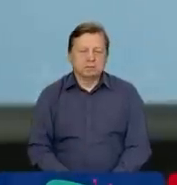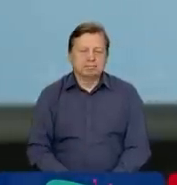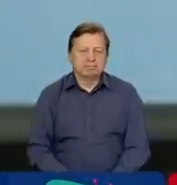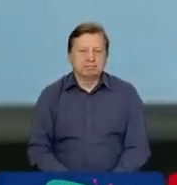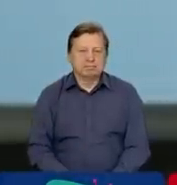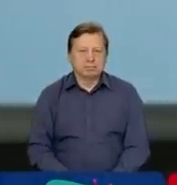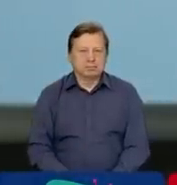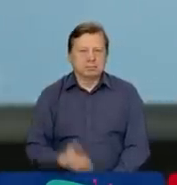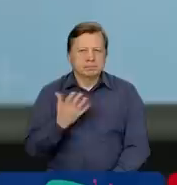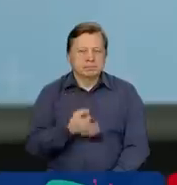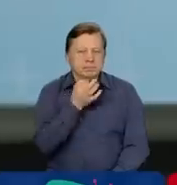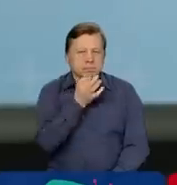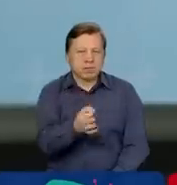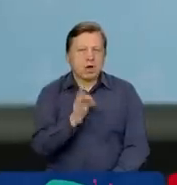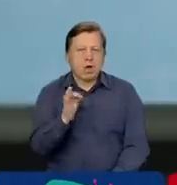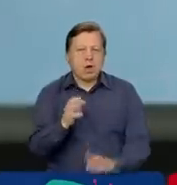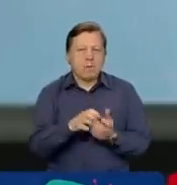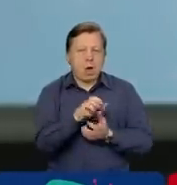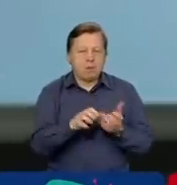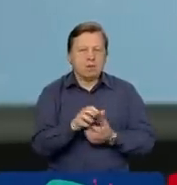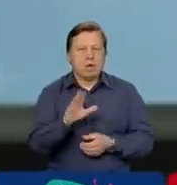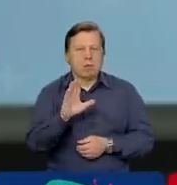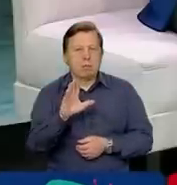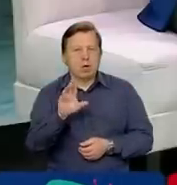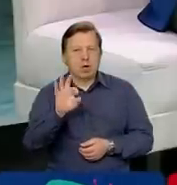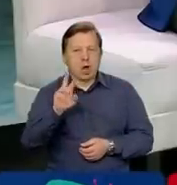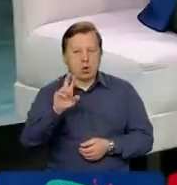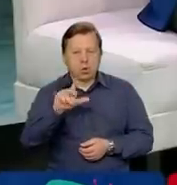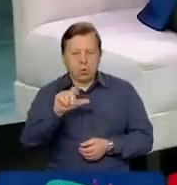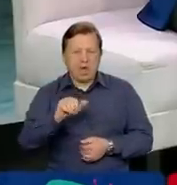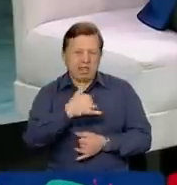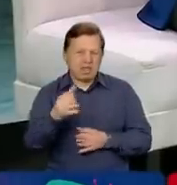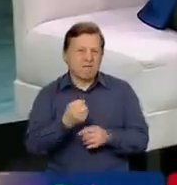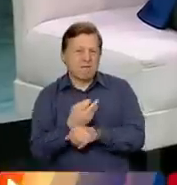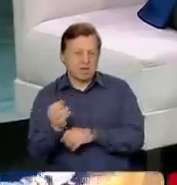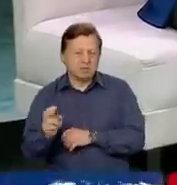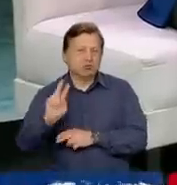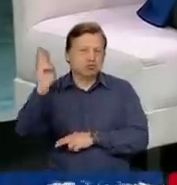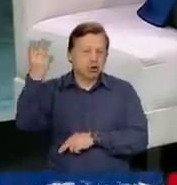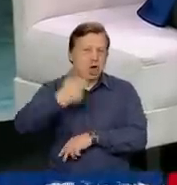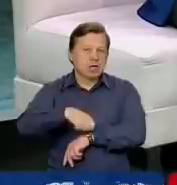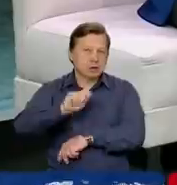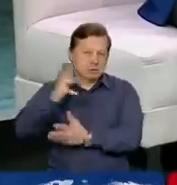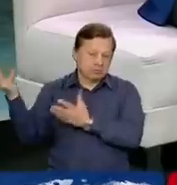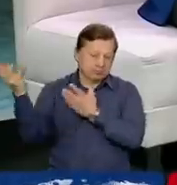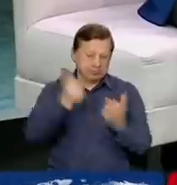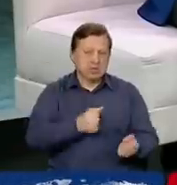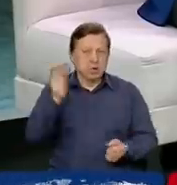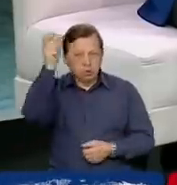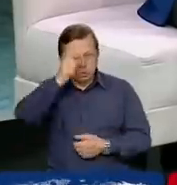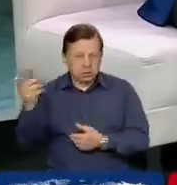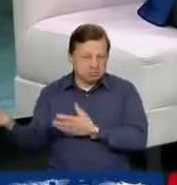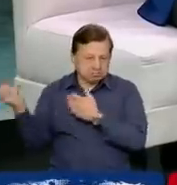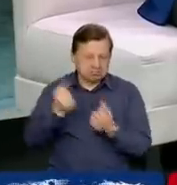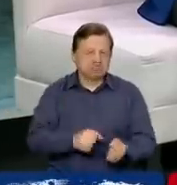się spytać o pomidory, brokuły i inne warzywa sprowadzane z Hiszpanii, z Turcji, które kupujemy